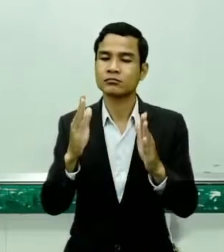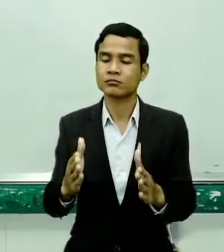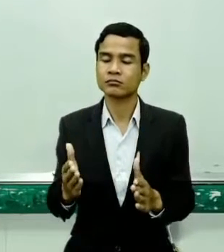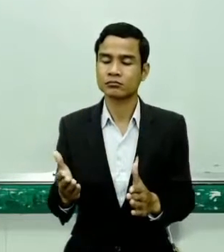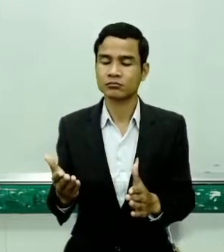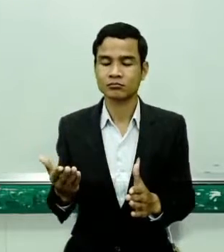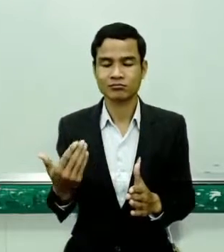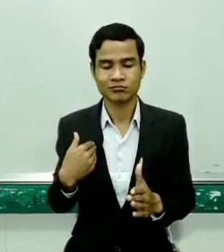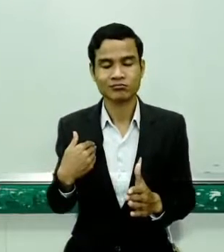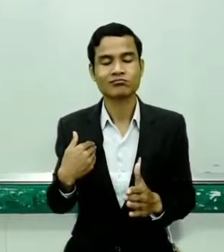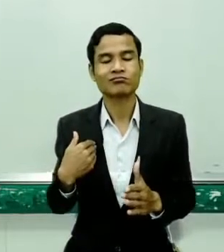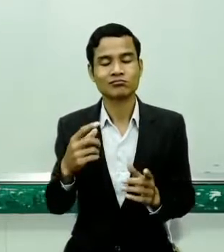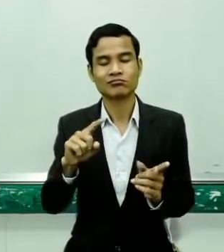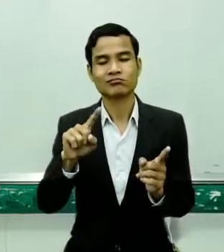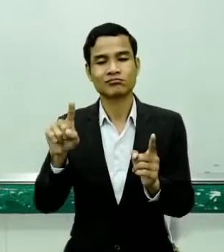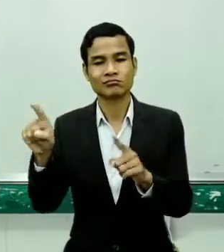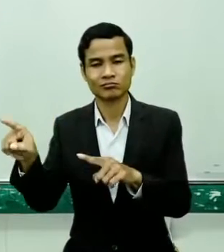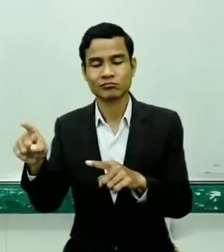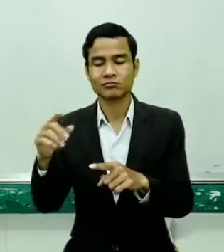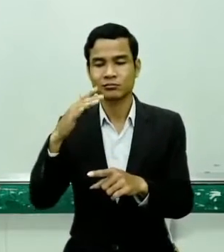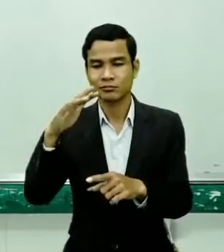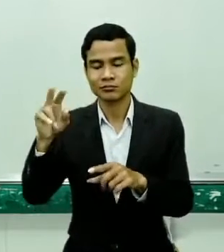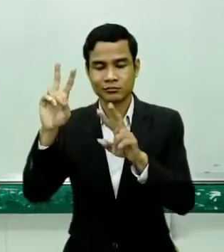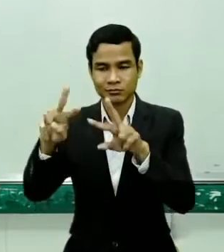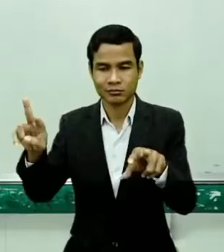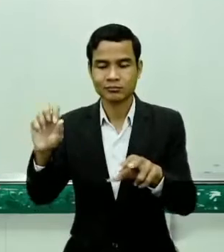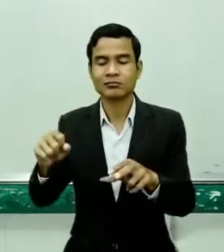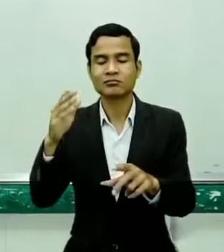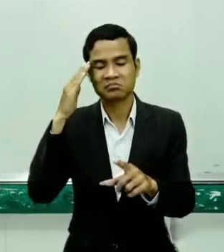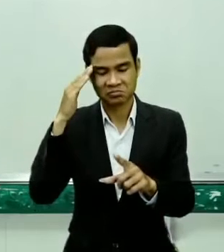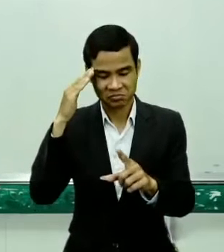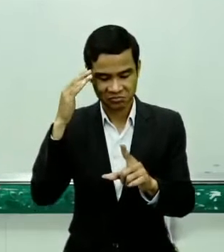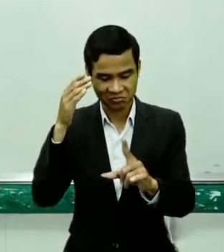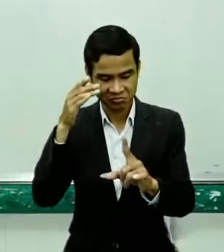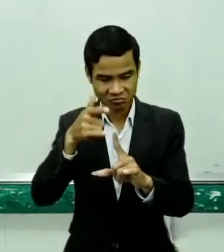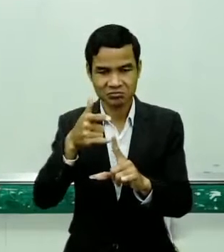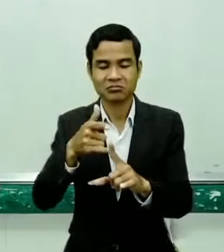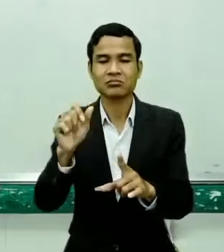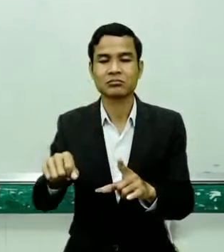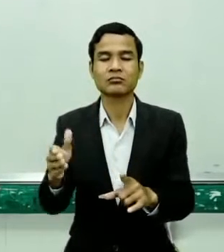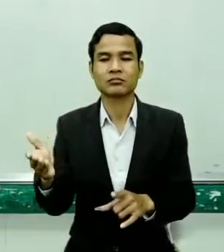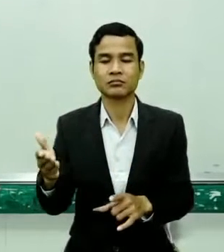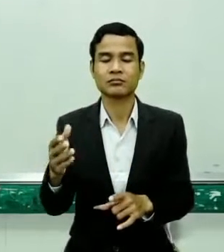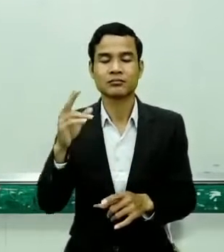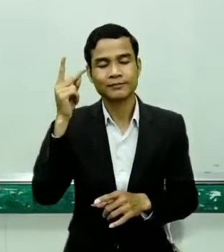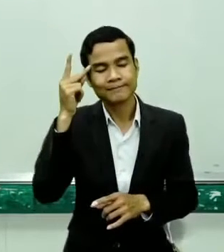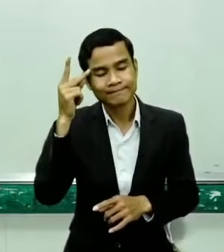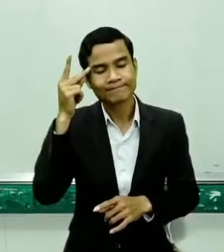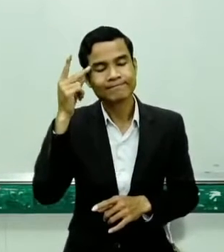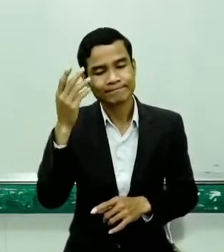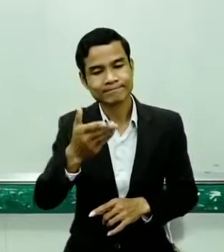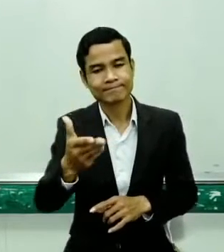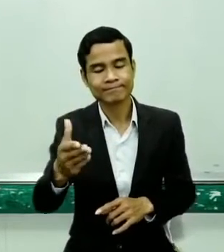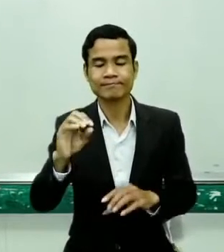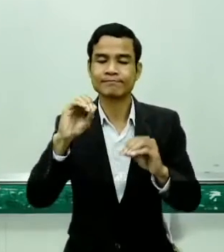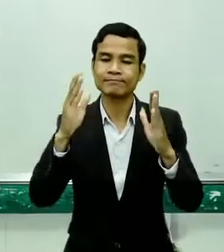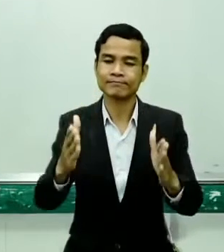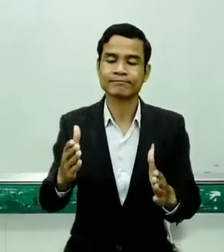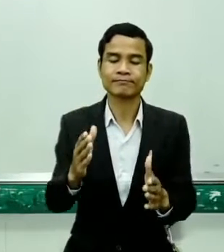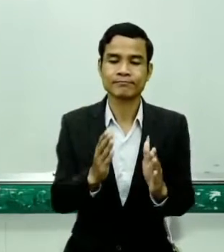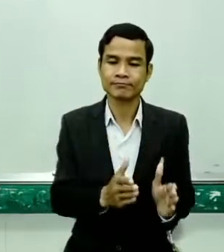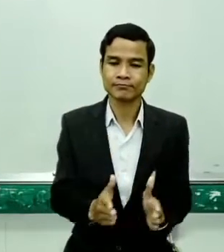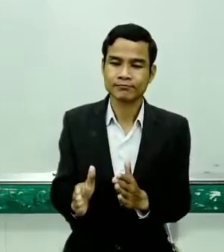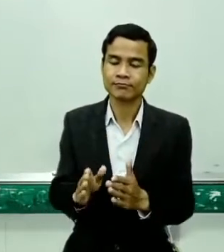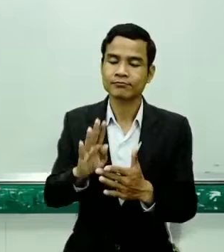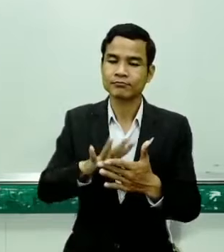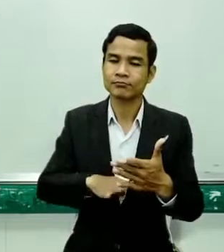ái tớp cầm sàn đôi bầm non đai nè cừu phong bàn nhưng chẳng con kết mở thật ta nè cừu bàn riêng